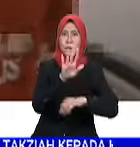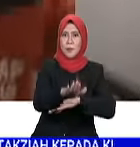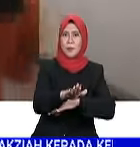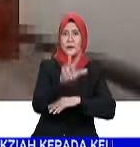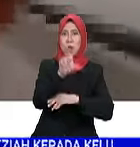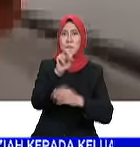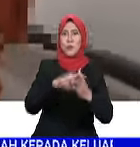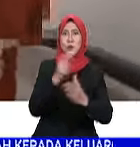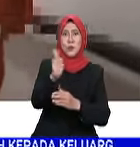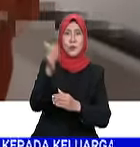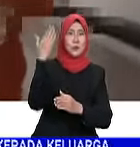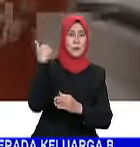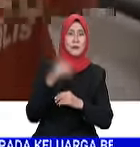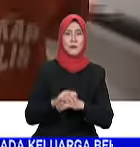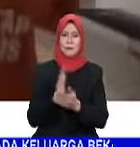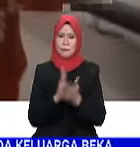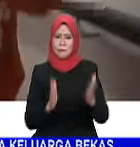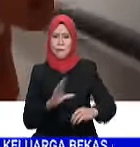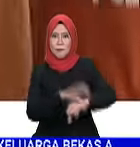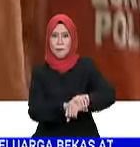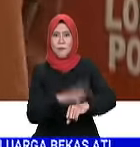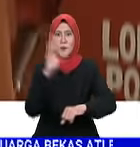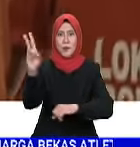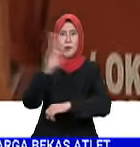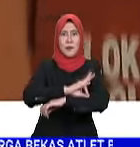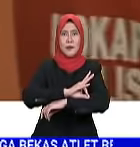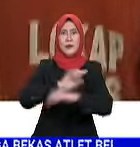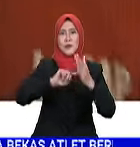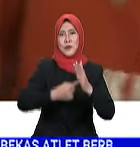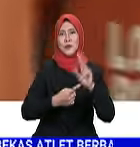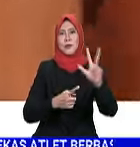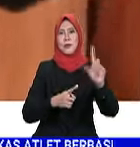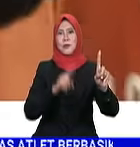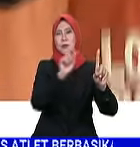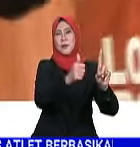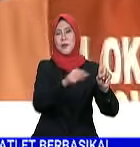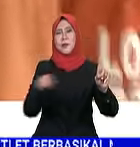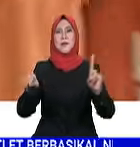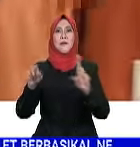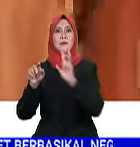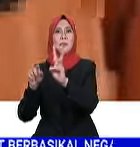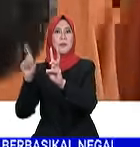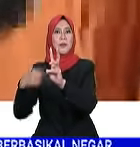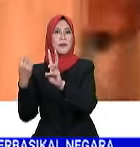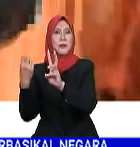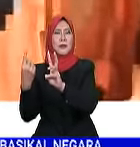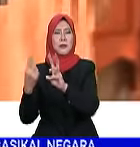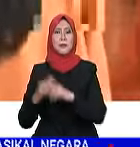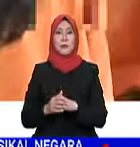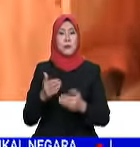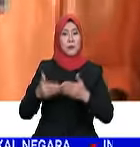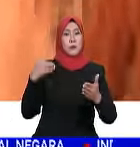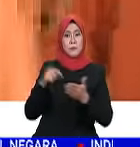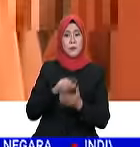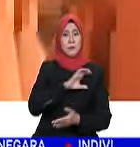30 Oktober lalu. Suspek kemudian direman selama 7 hari bermula 31 Oktober sehingga 6 November. Sebelum ini,